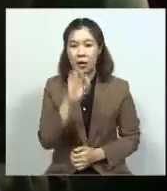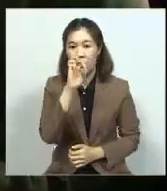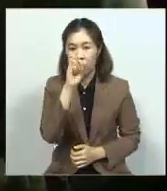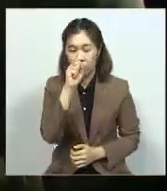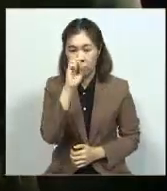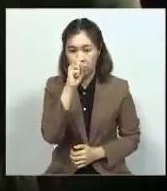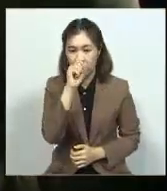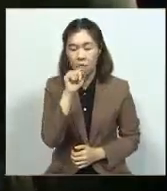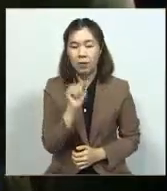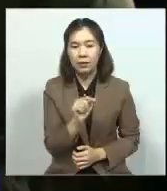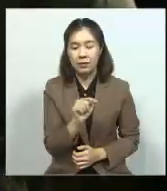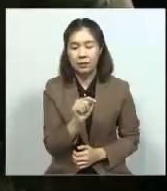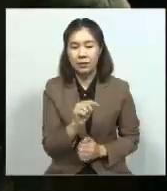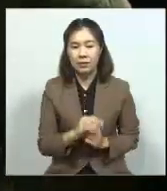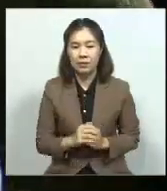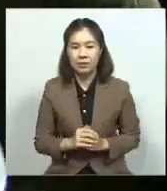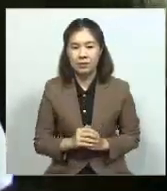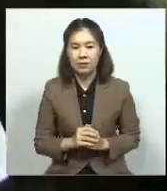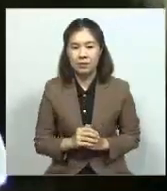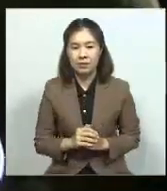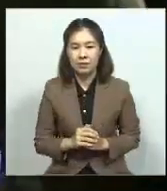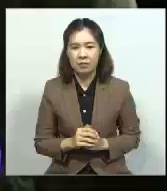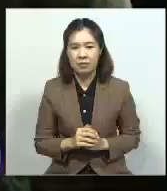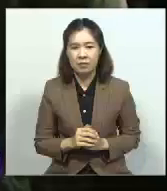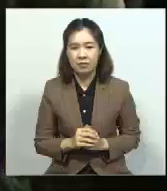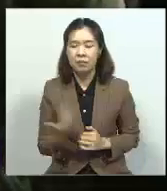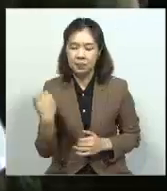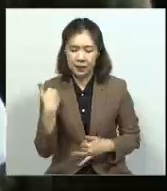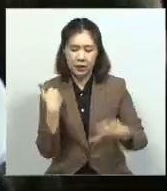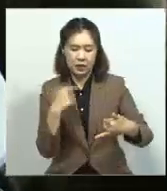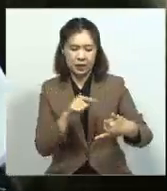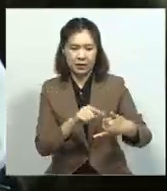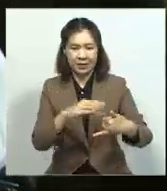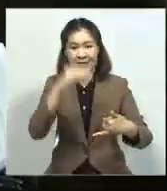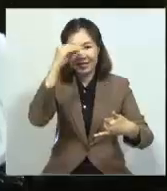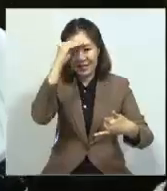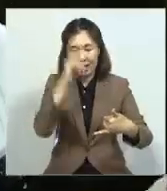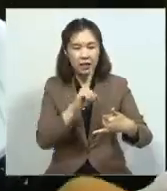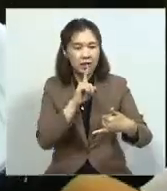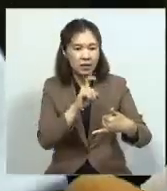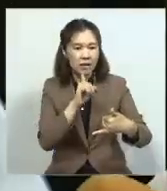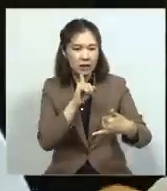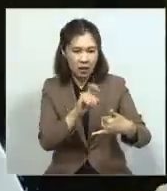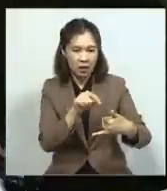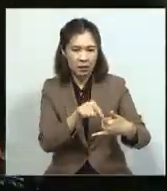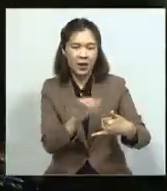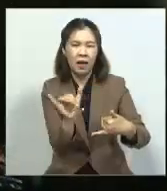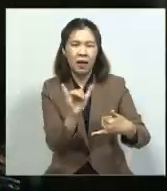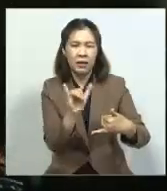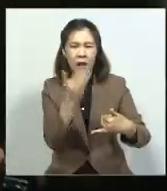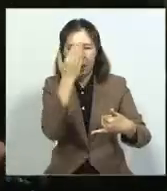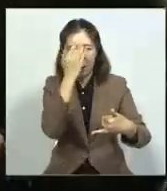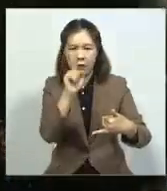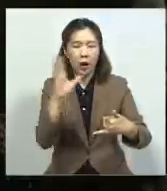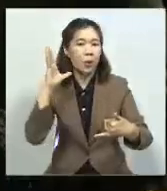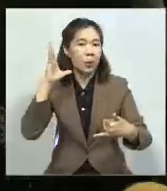สอบ12ท่านสอบในการผู้เสียหาย เบื้องต้นสอบไปบ้างแล้วมีนักเรียนที่ว่ายังไม่ได้สอบเพราะว่าเขา